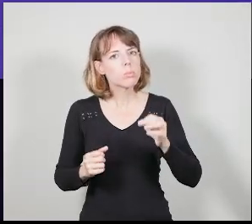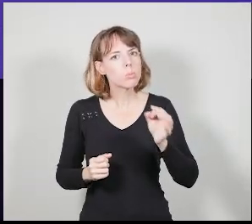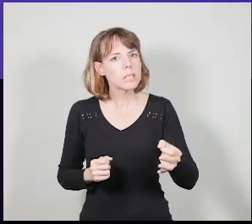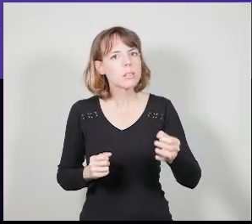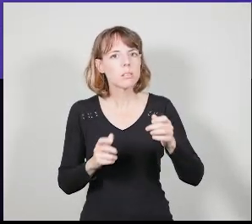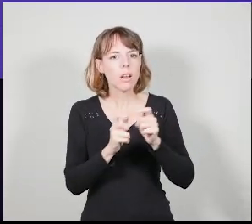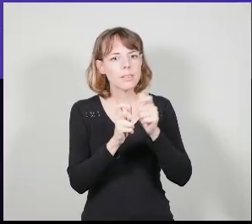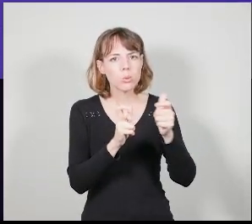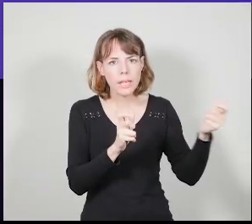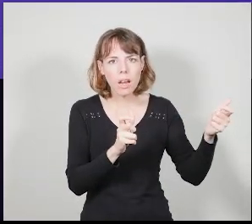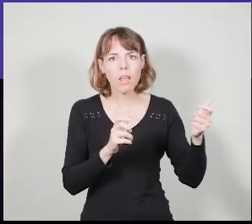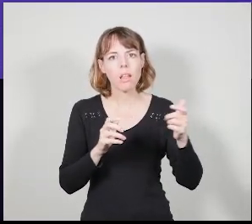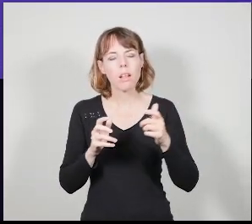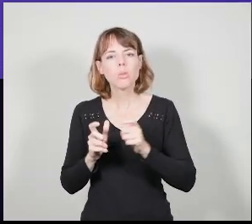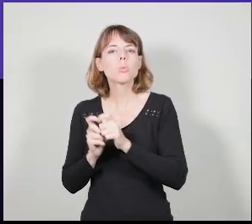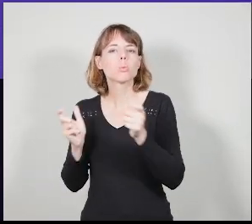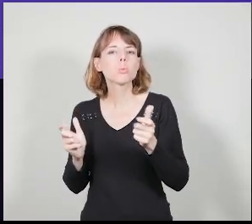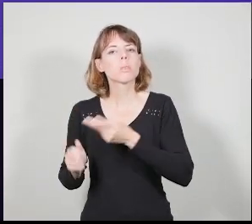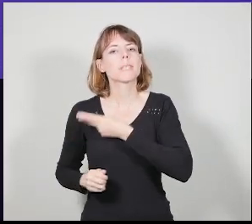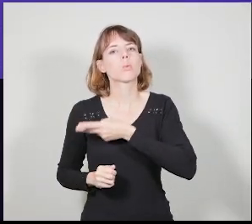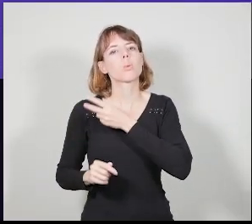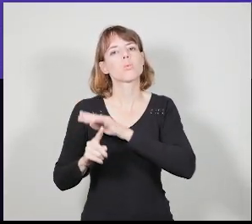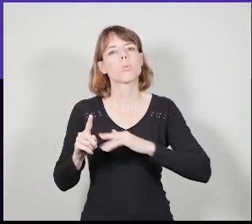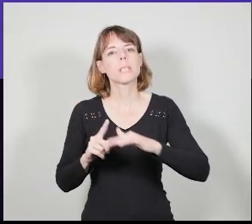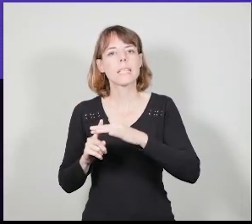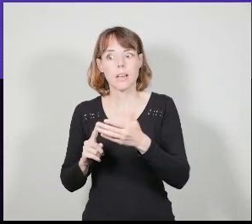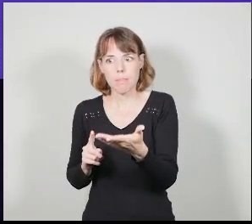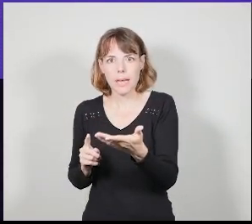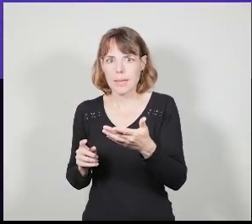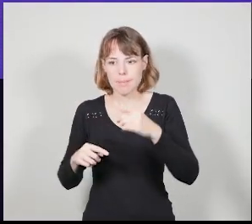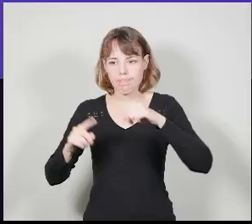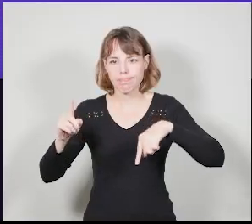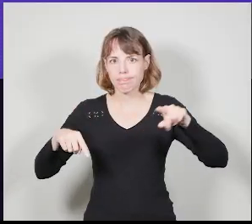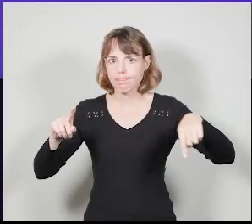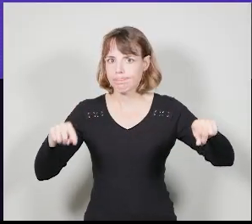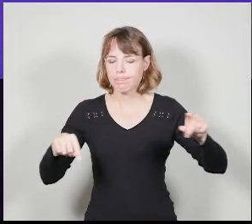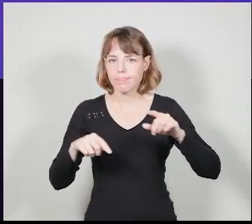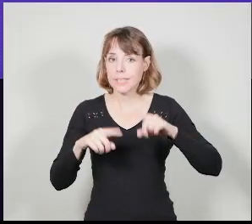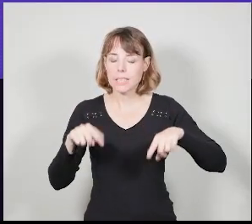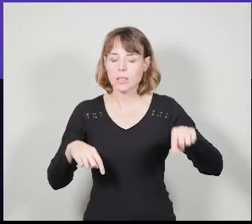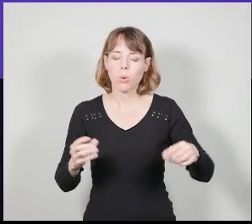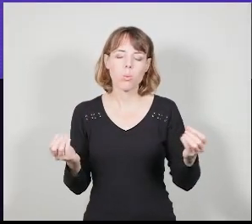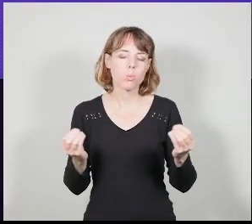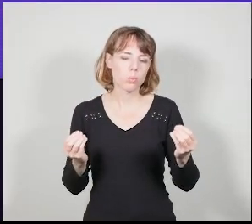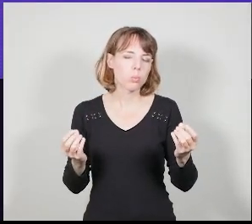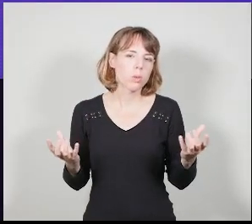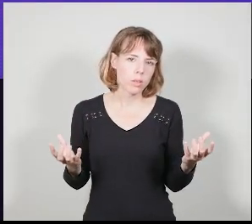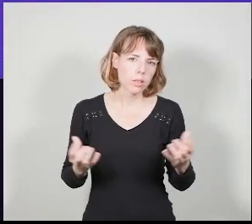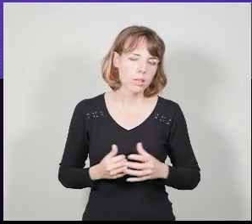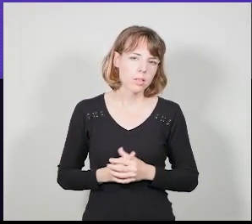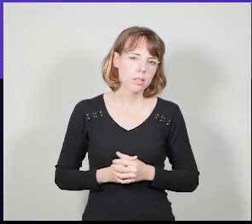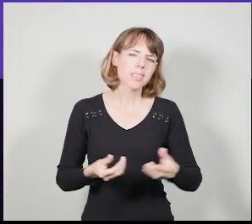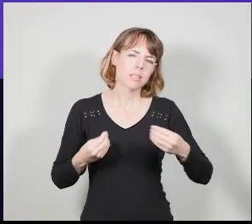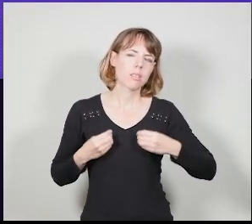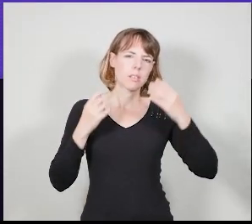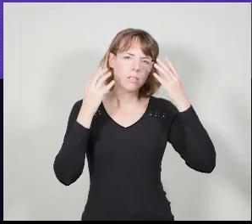institutionnels, du côté des structures médico-sociales, mais qu'elle reste quand même très inégale. Et surtout, ce qui peut être le plus inquiétant aujourd'hui, c'est